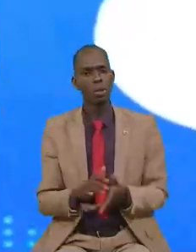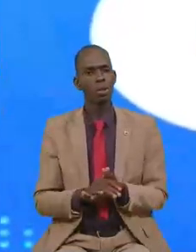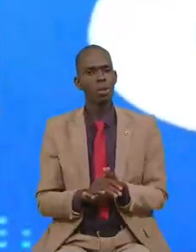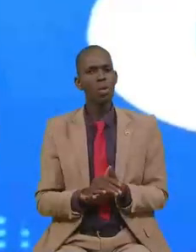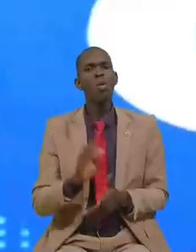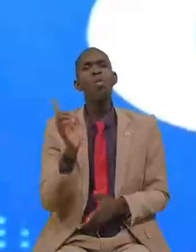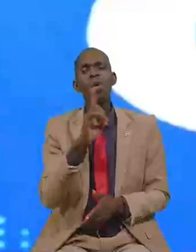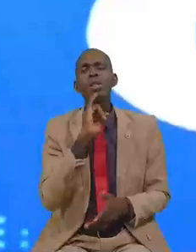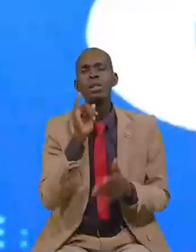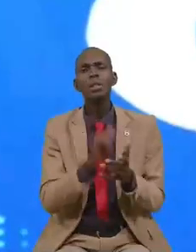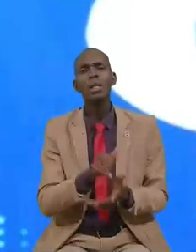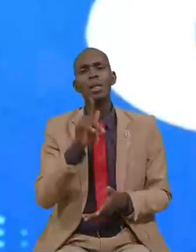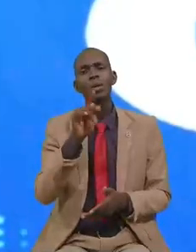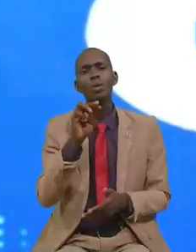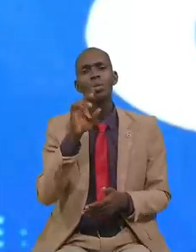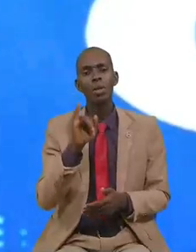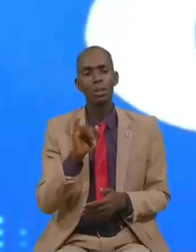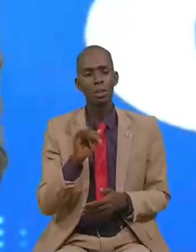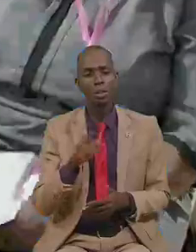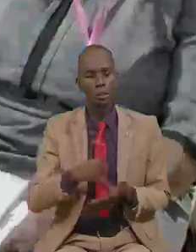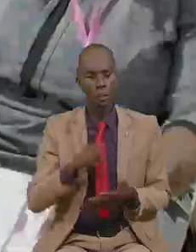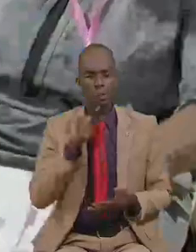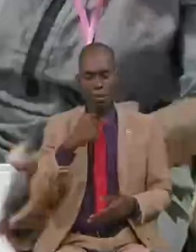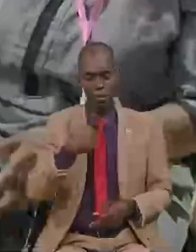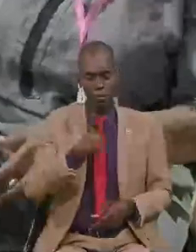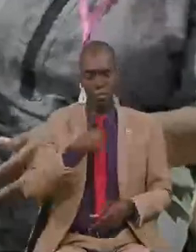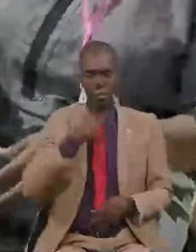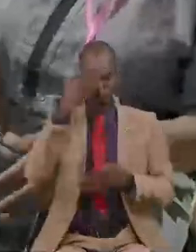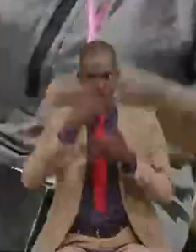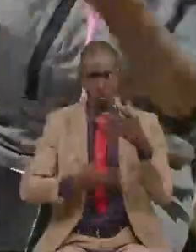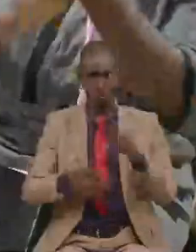est-il? J'ai dit, c'est lui qui est debout devant vous.